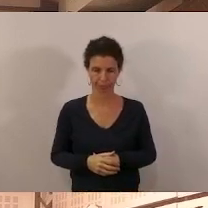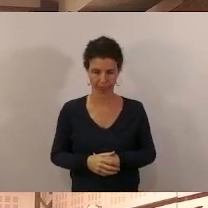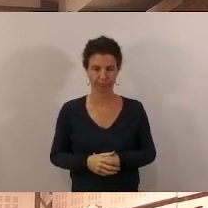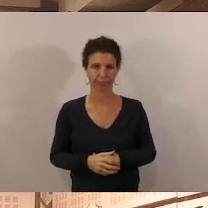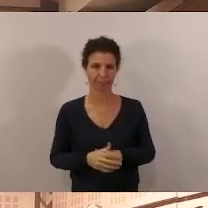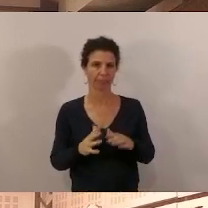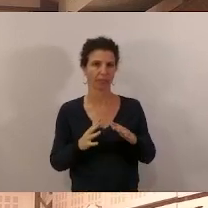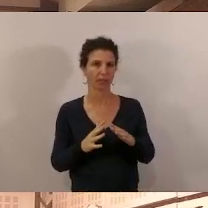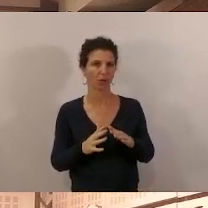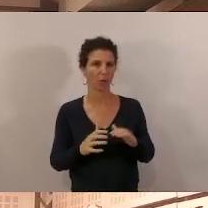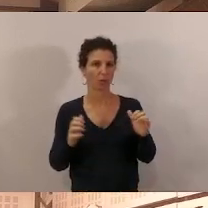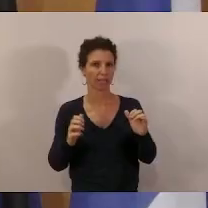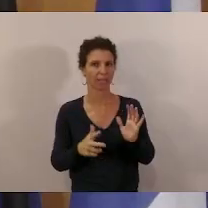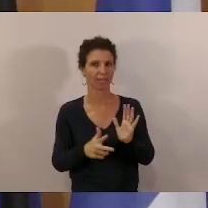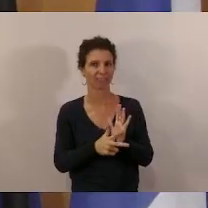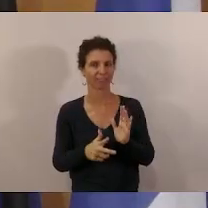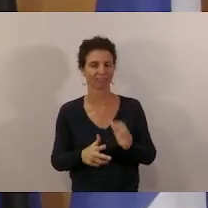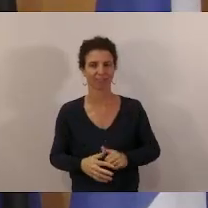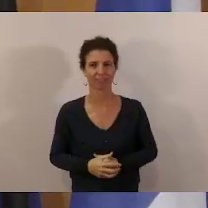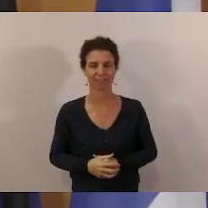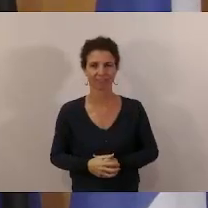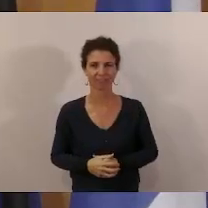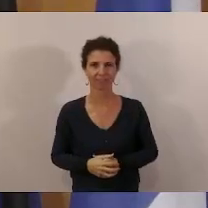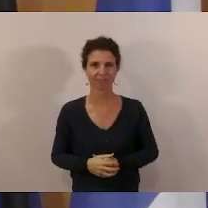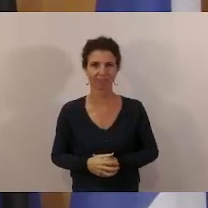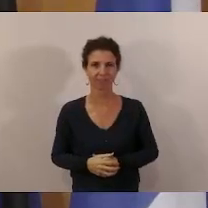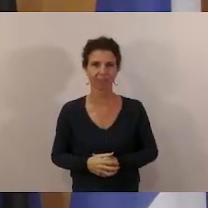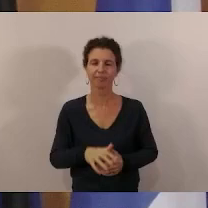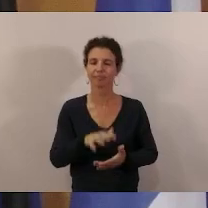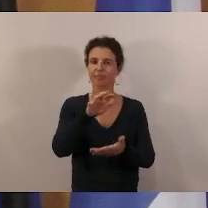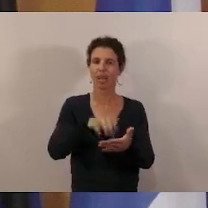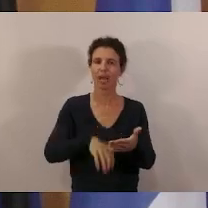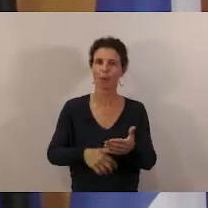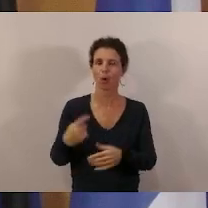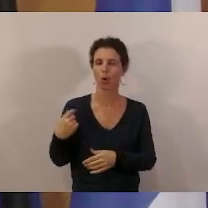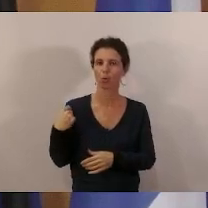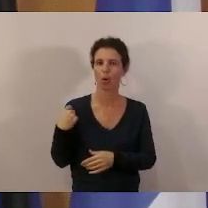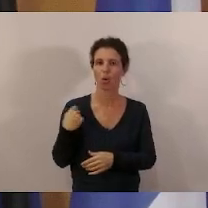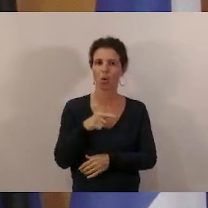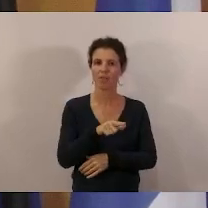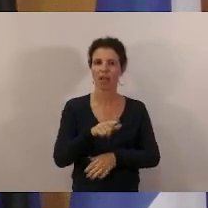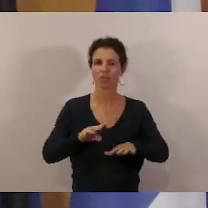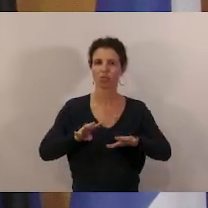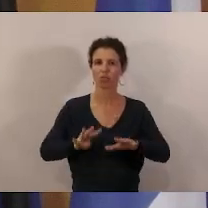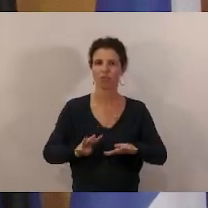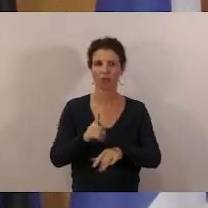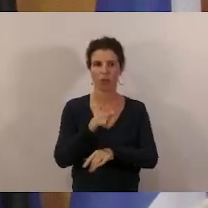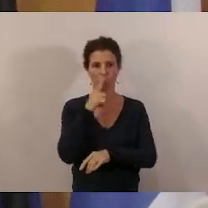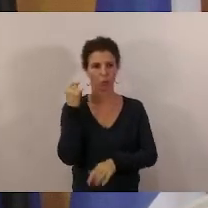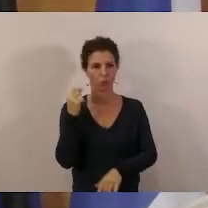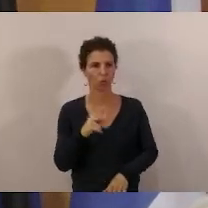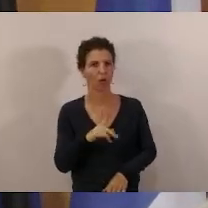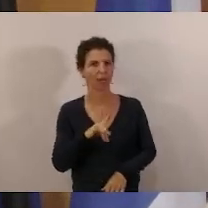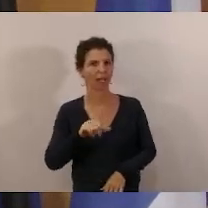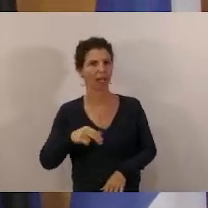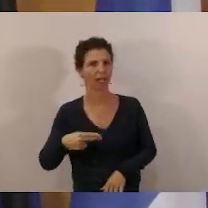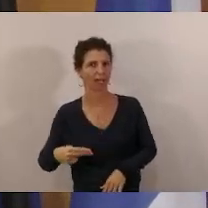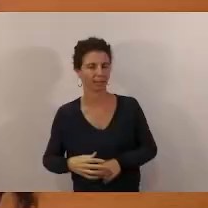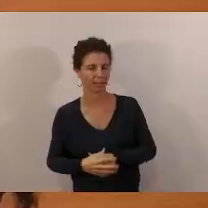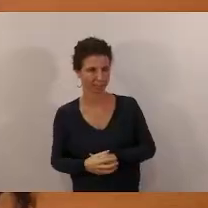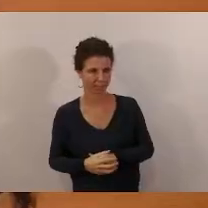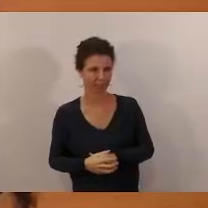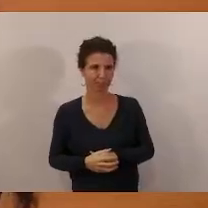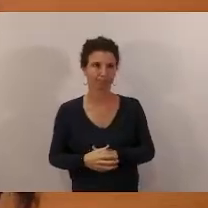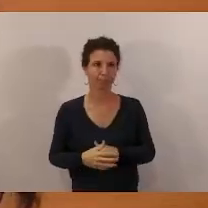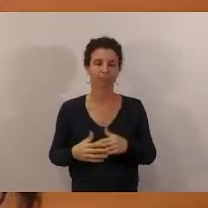Avis favorable du Conseil. Le rapport numéro 29, monsieur Kahn. Il